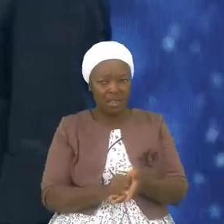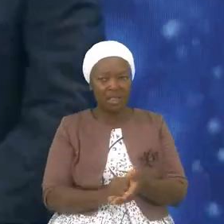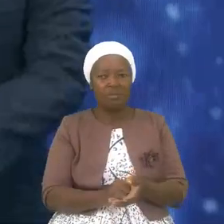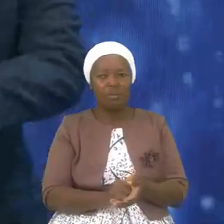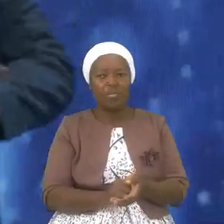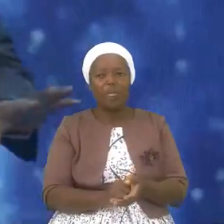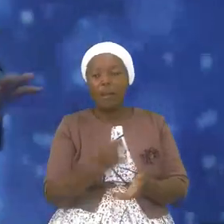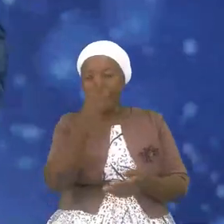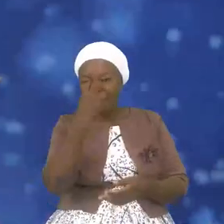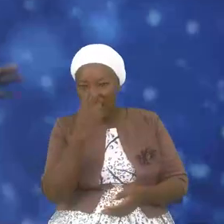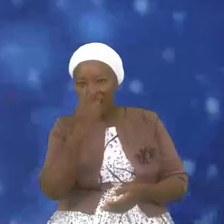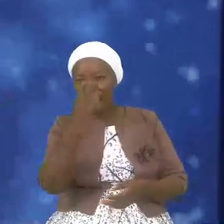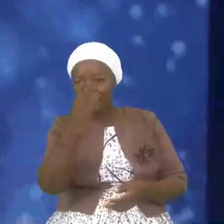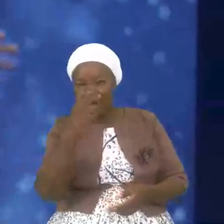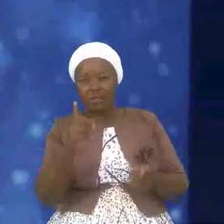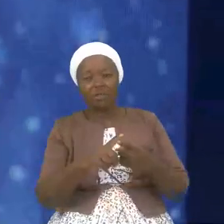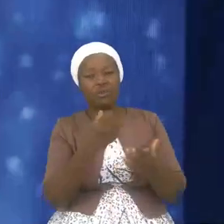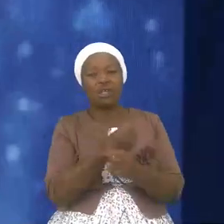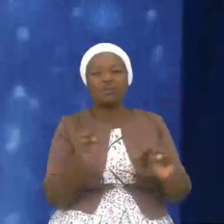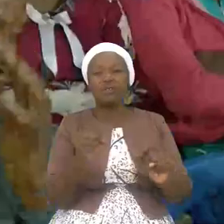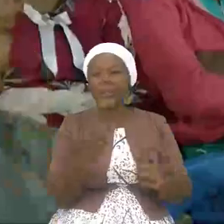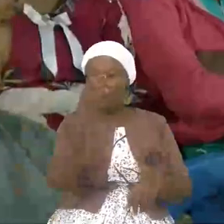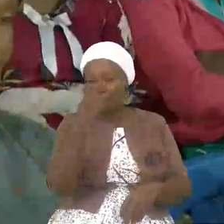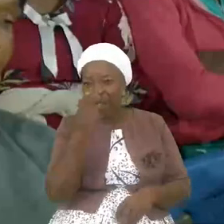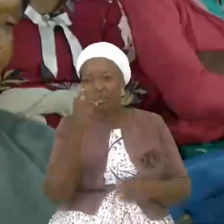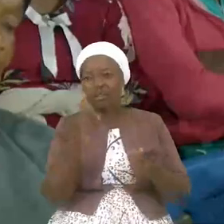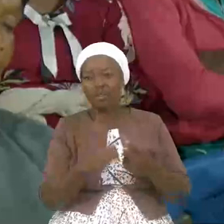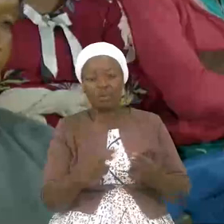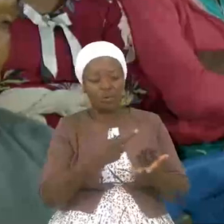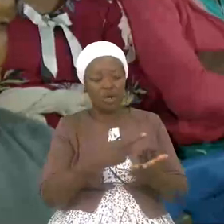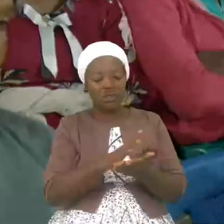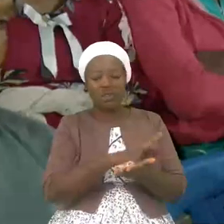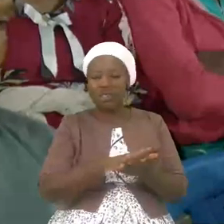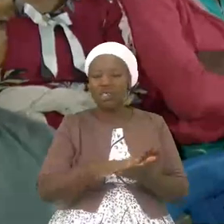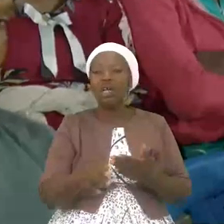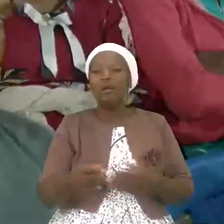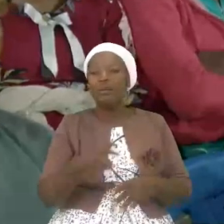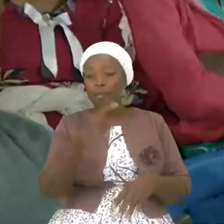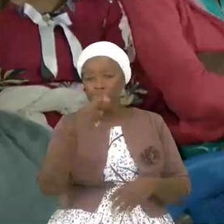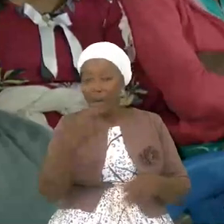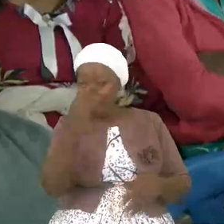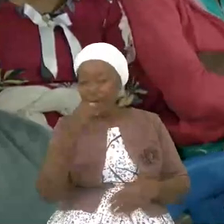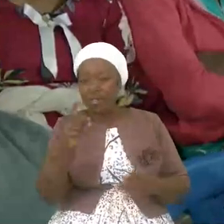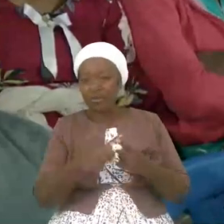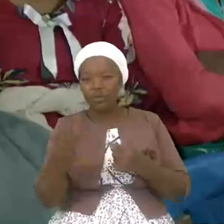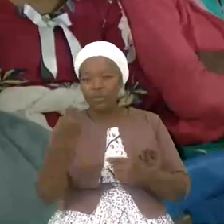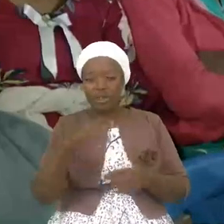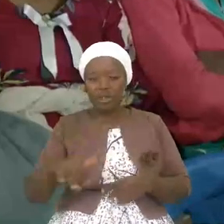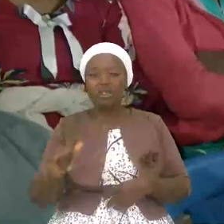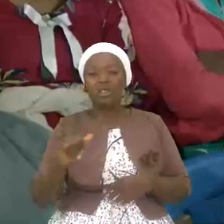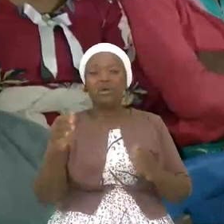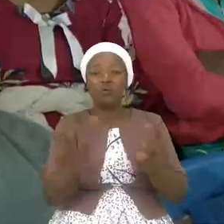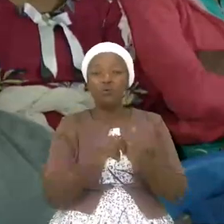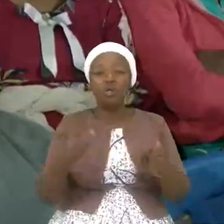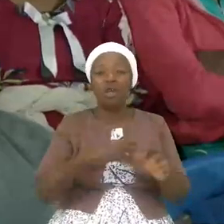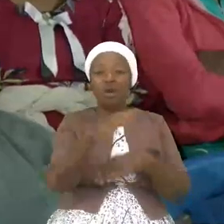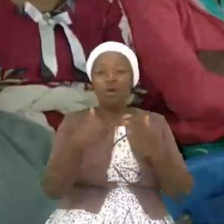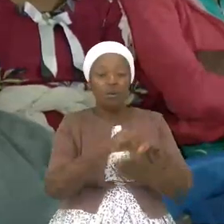aveugle. Aveugle au salut, aveugle à la justice, aveugle à une éternité avec